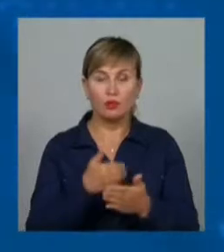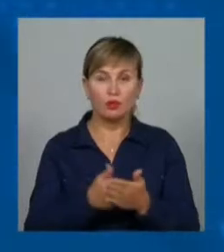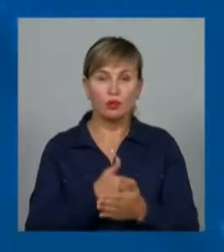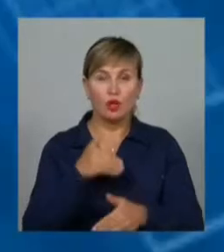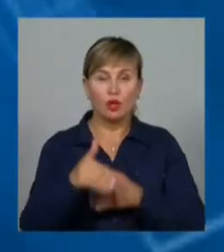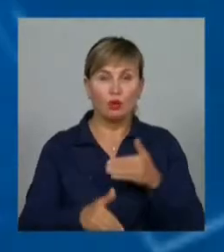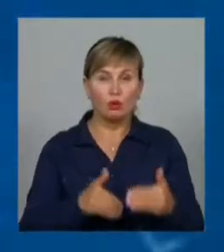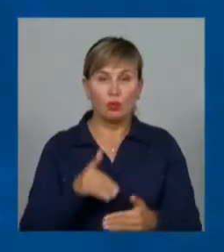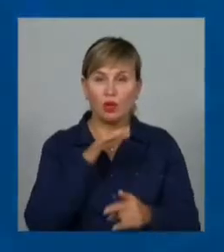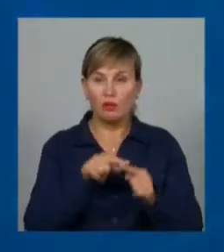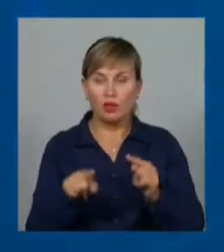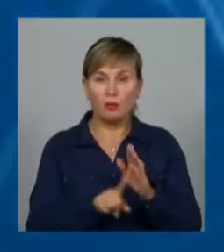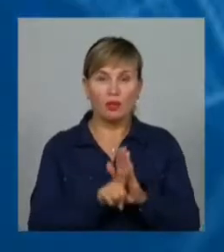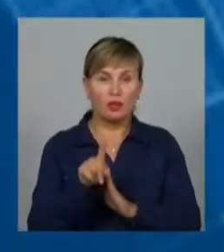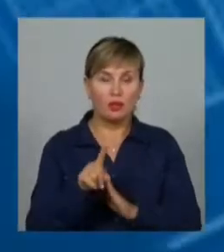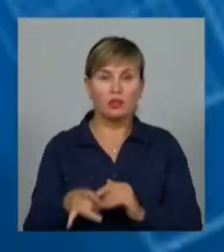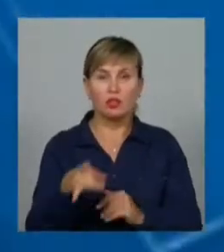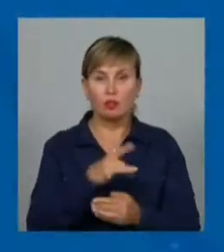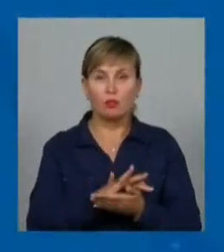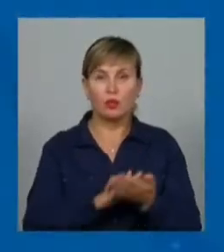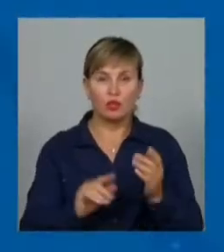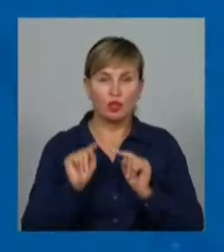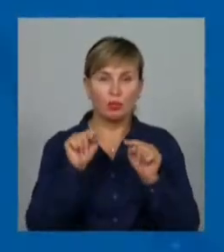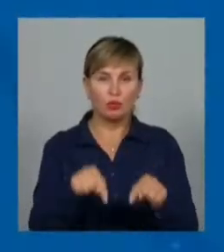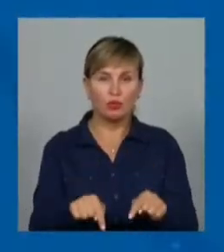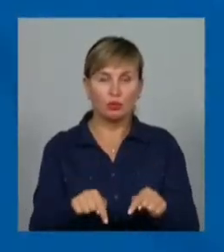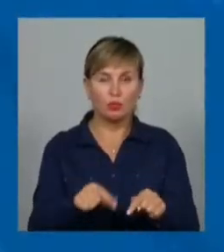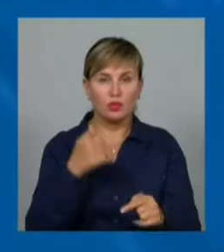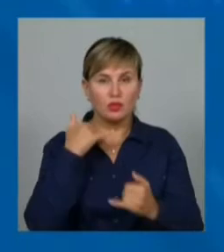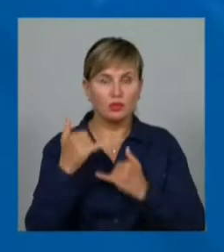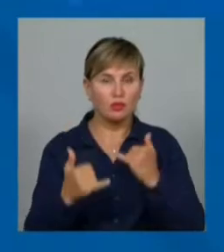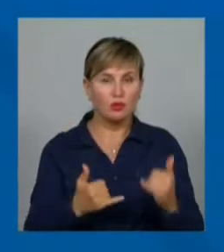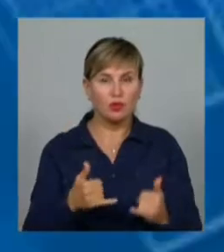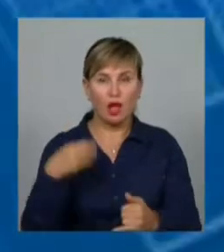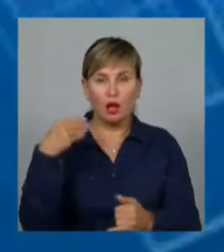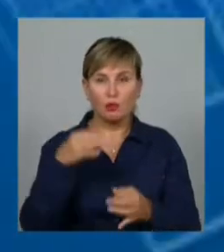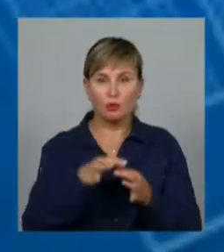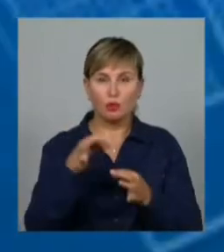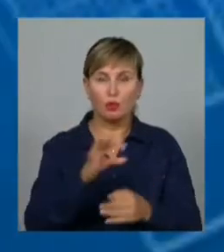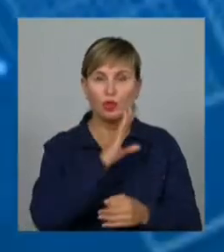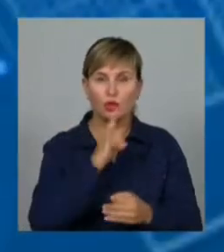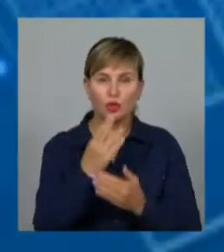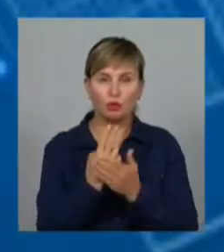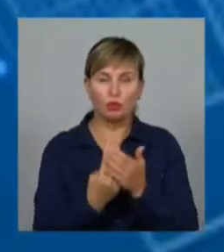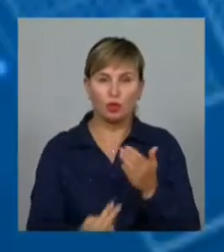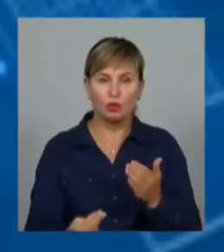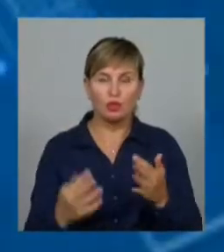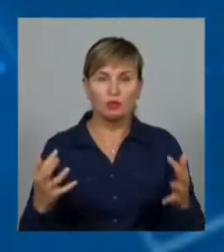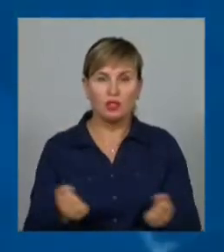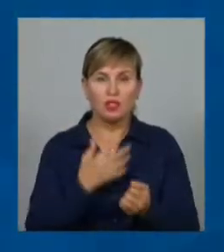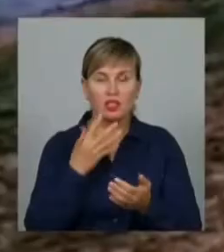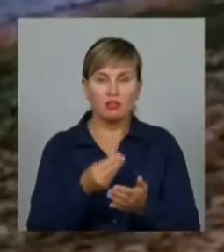Купальный сезон только начался, а из регионов продолжают поступать тревожные сводки. В Акмолинской области женщина утонула, спасая